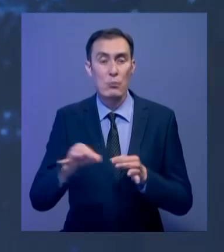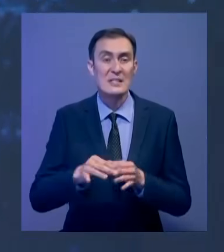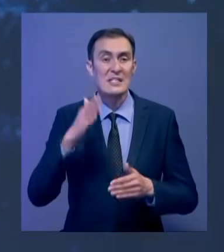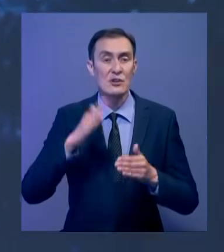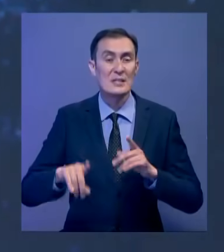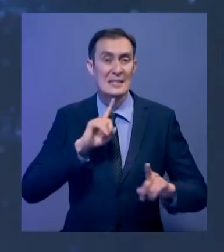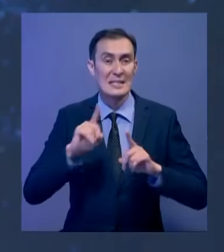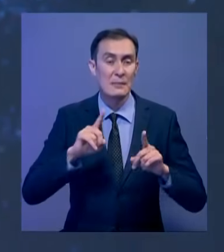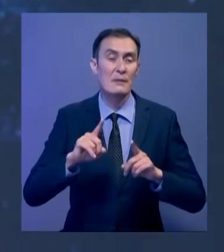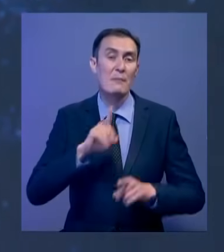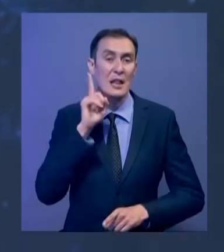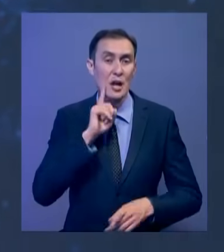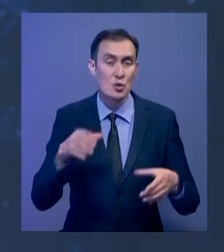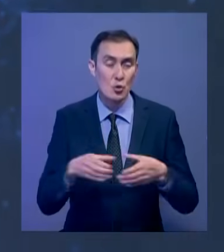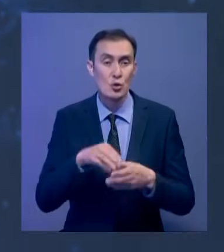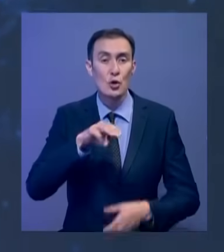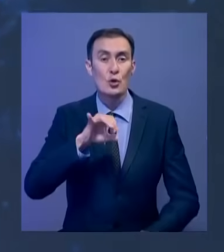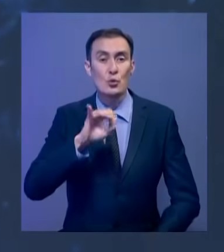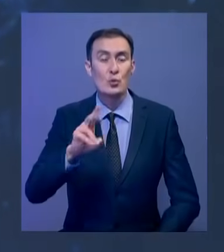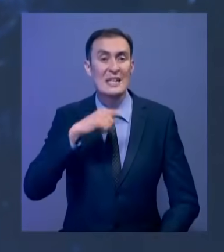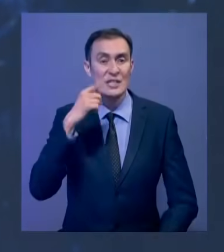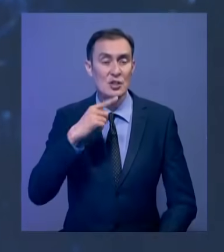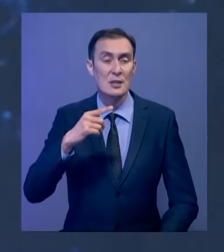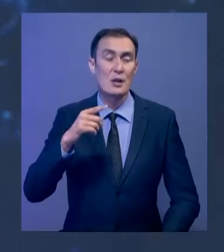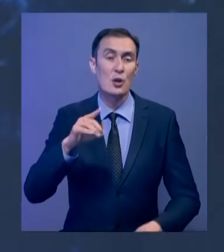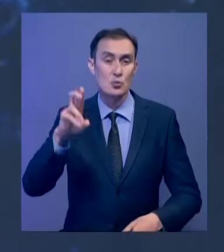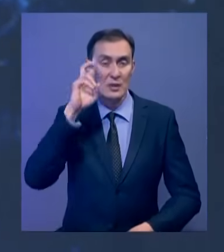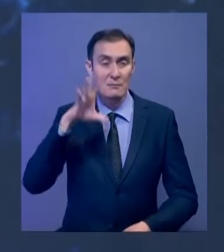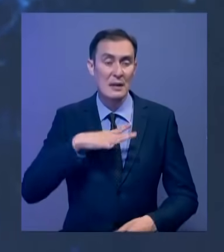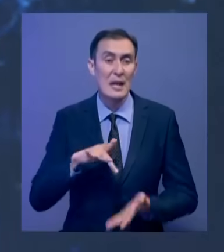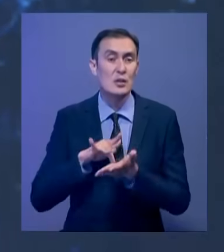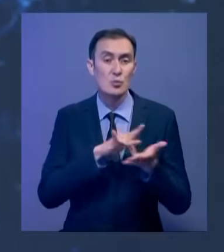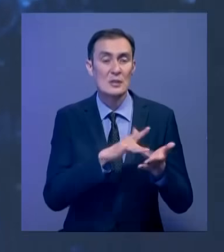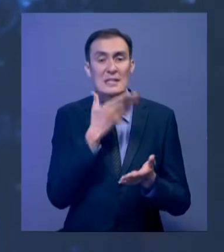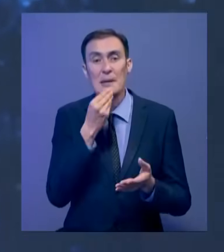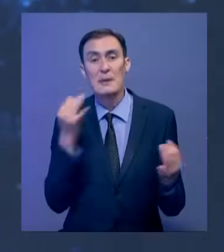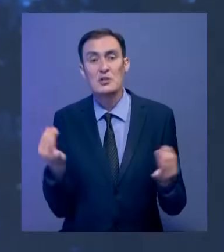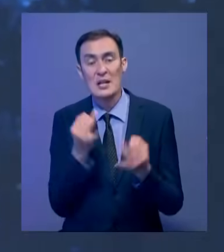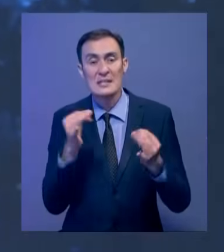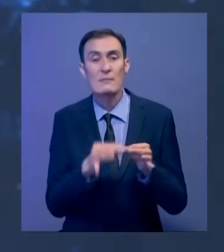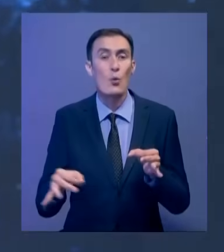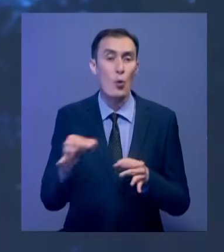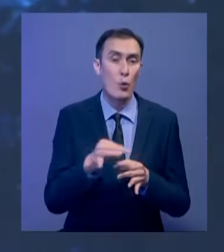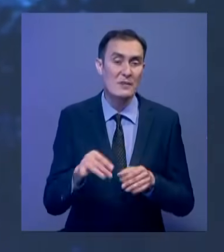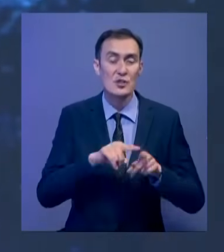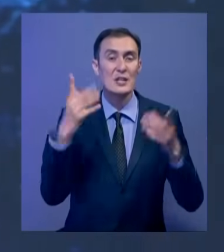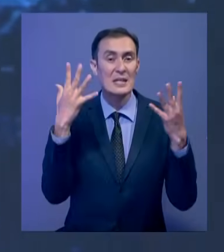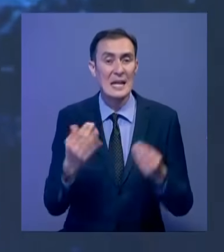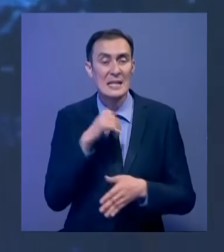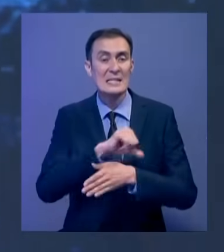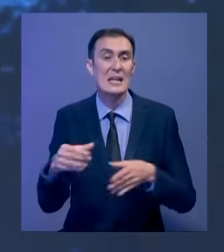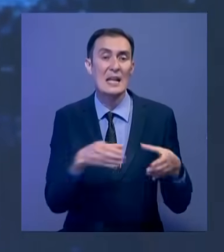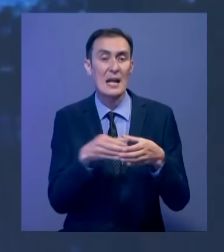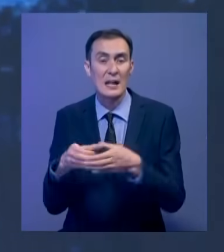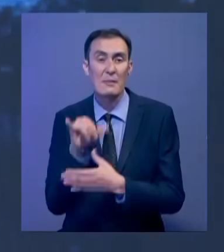молодежных лидеров тюркоязычных стран. Последний день мероприятия участники посвятили экскурсии по достопримечательностям региона. В течение дня иностранные